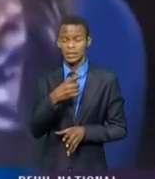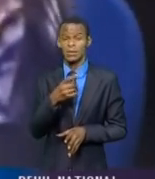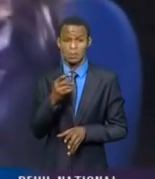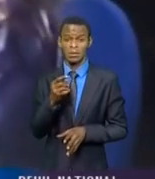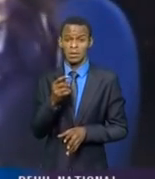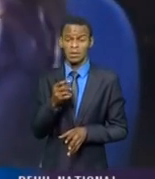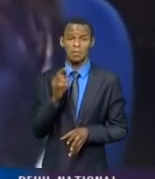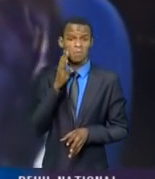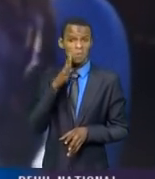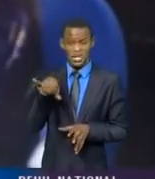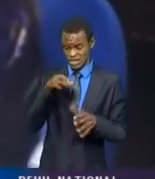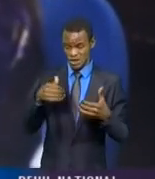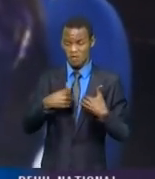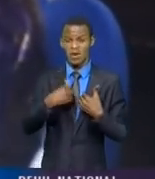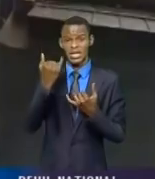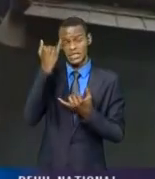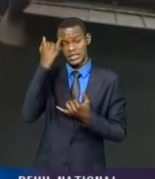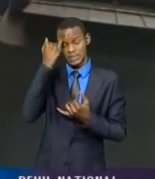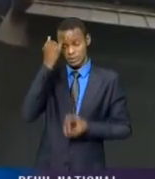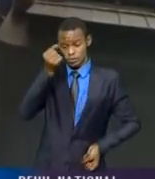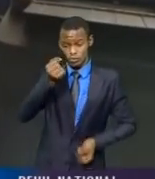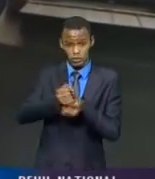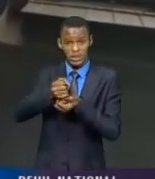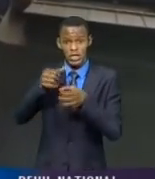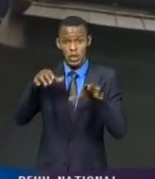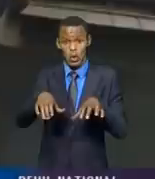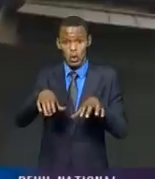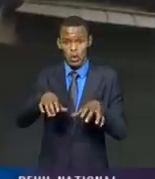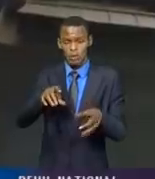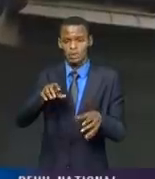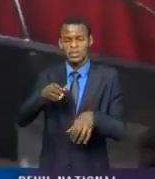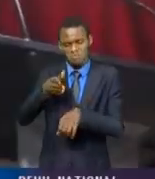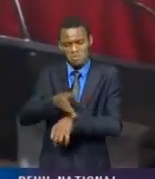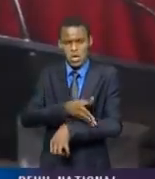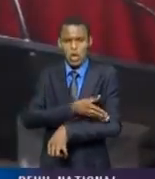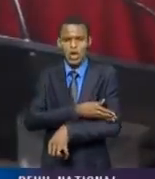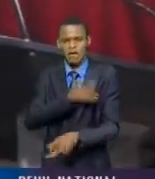la rdc à améliorer le processus de la réforme foncière